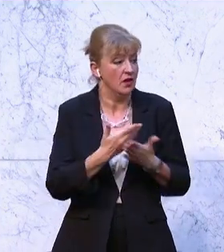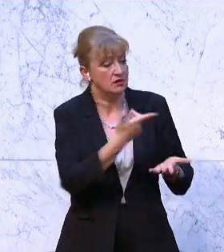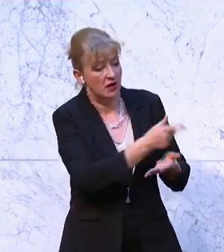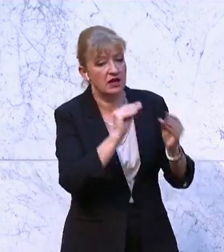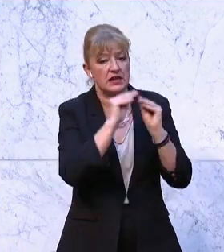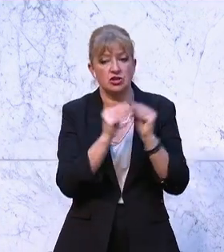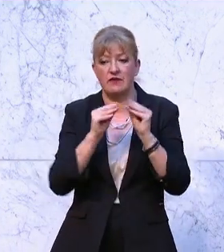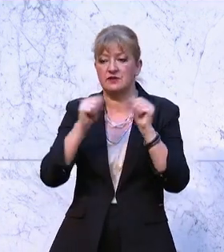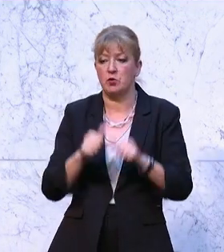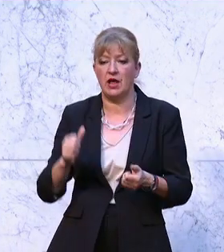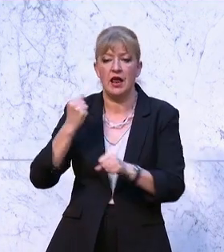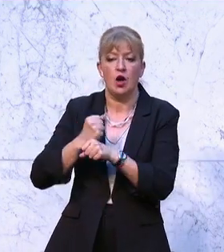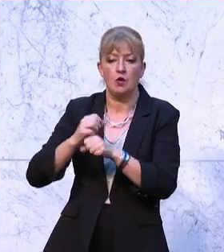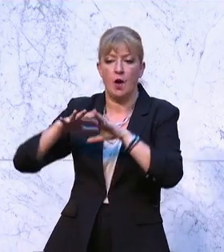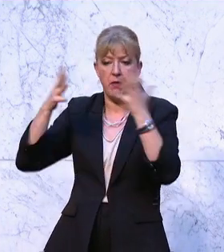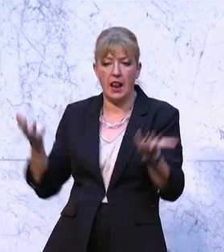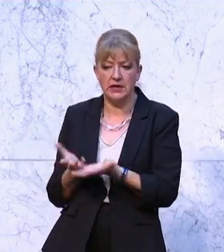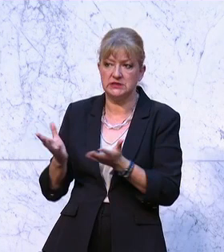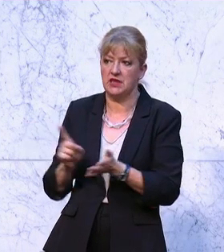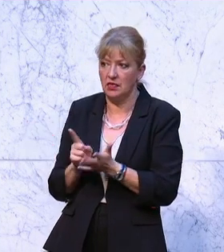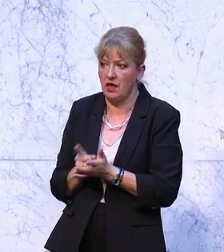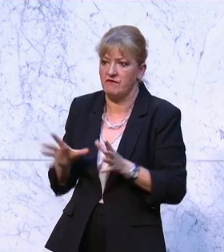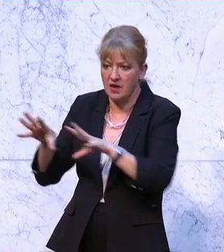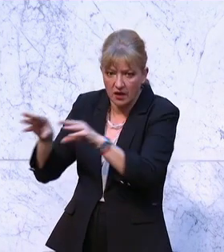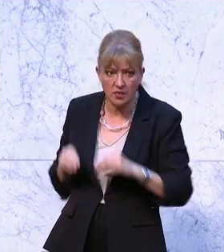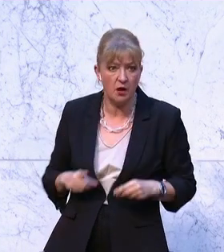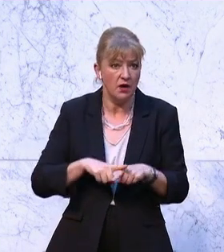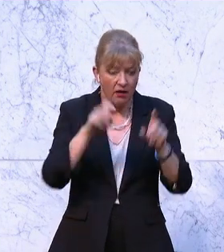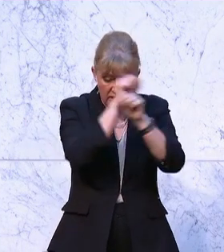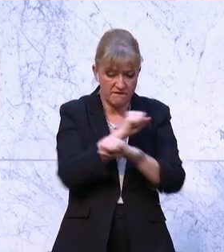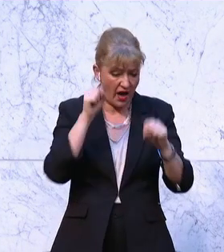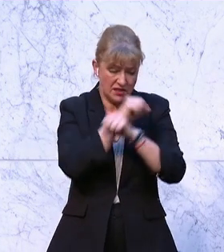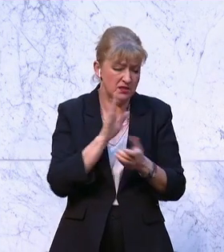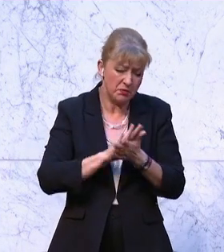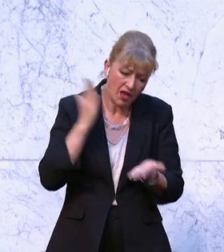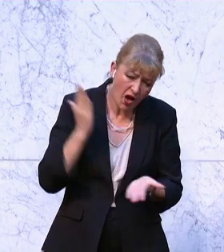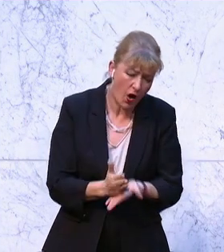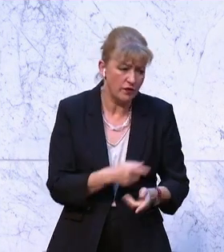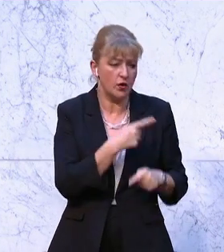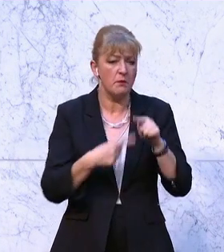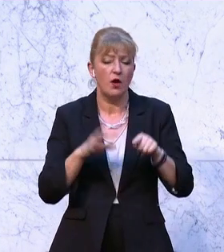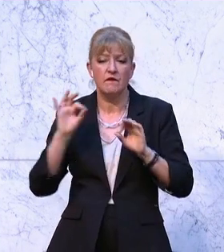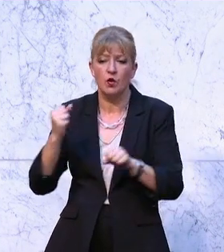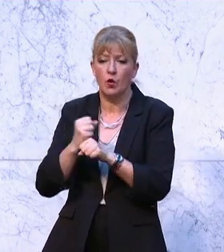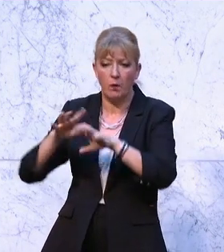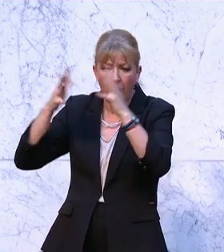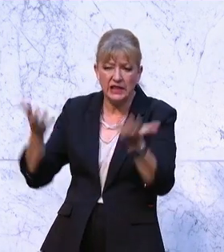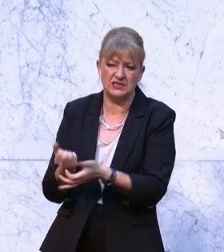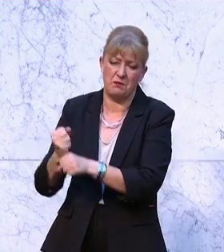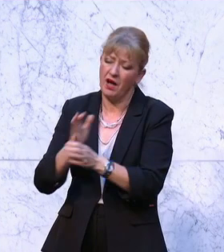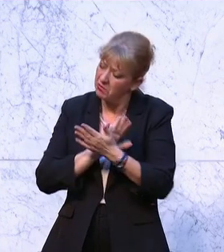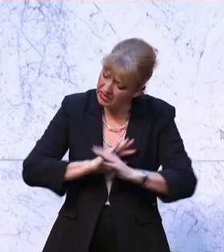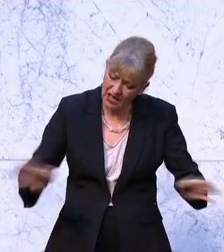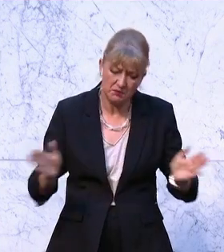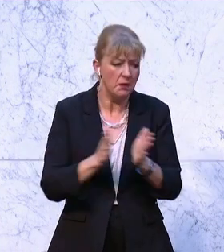Geschäftsmodell der Globalisten befeuert. Das ist der Wahnsinn. Hören Sie auf, mit Politik für die Globalisten zu machen. Machen Sie